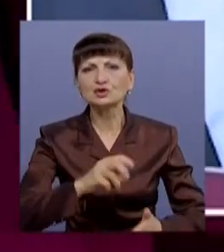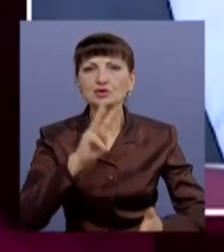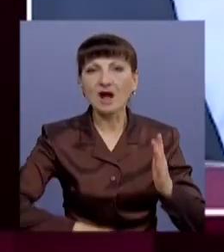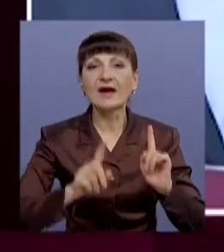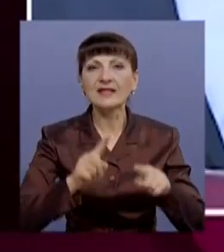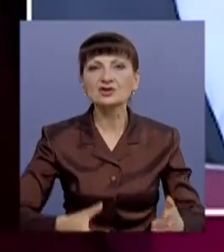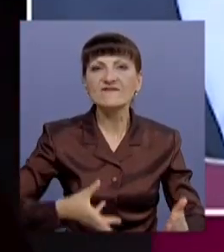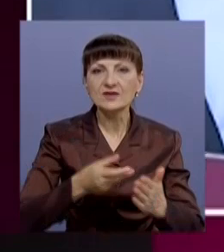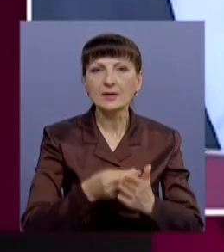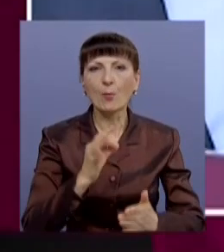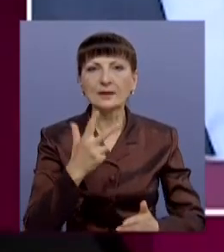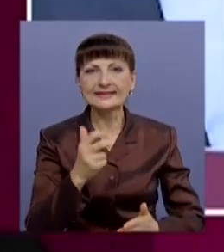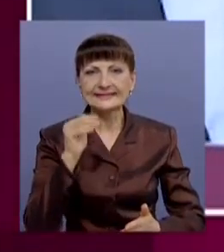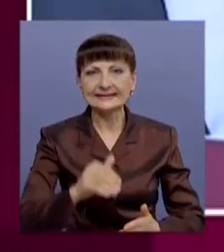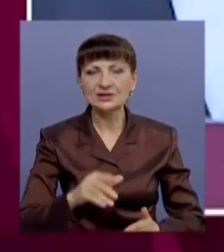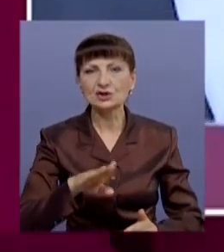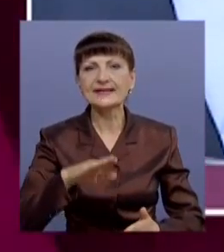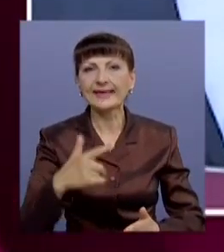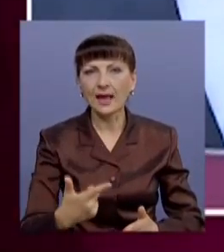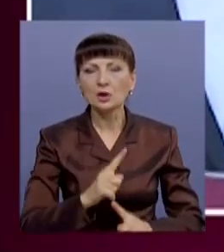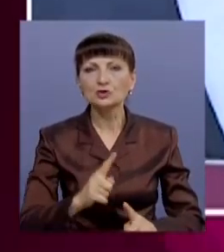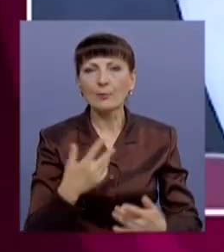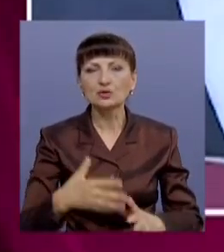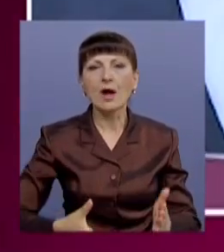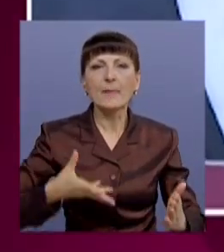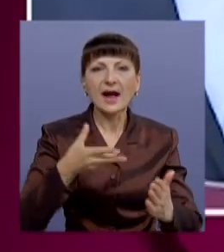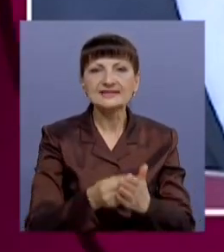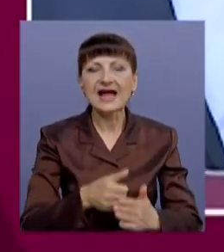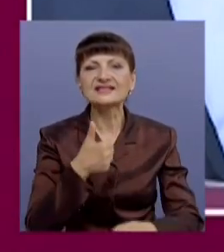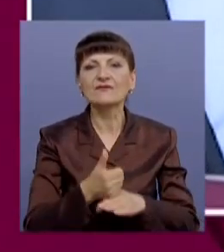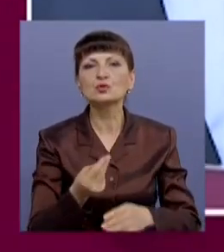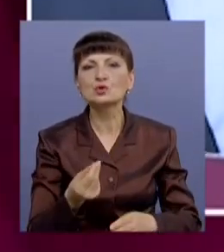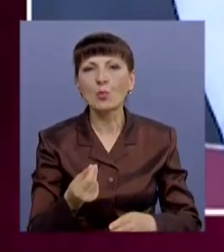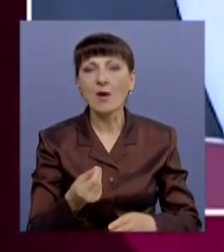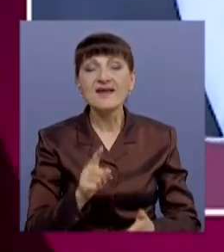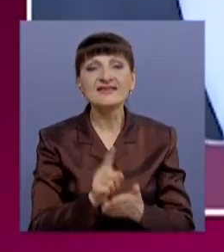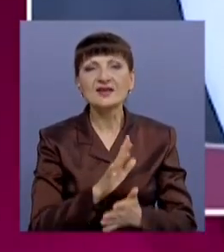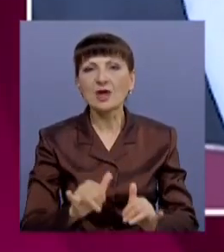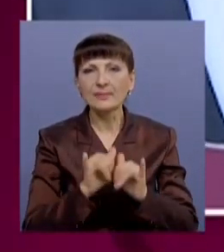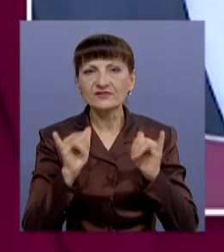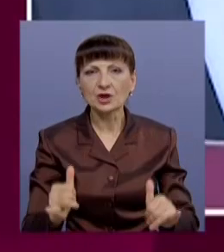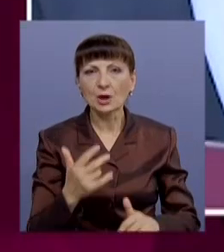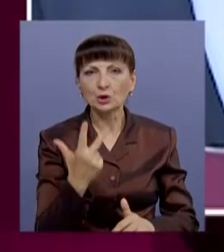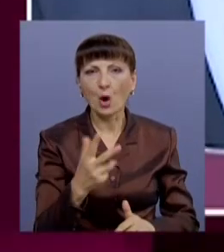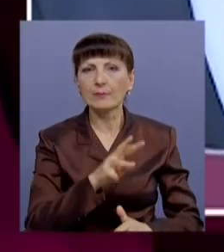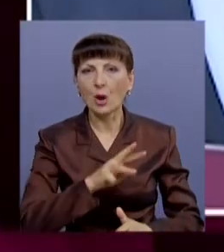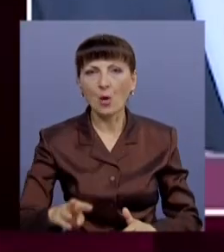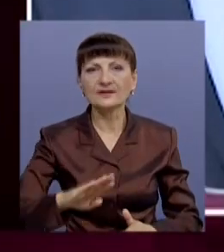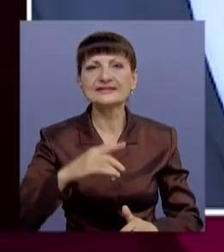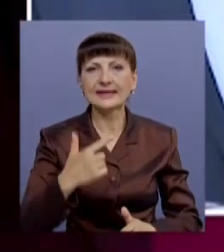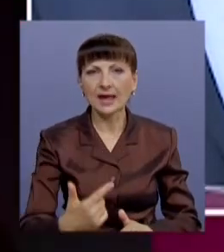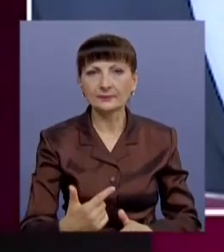также выплатят по 300 тысяч тенге, чтобы погасить основную сумму. Кстати, она не должна превышать 3 миллионов